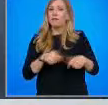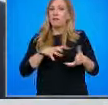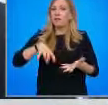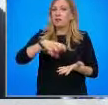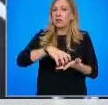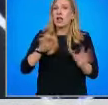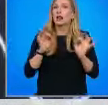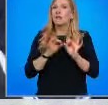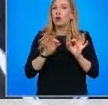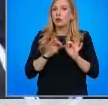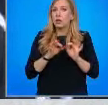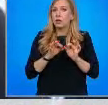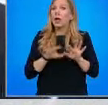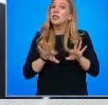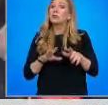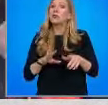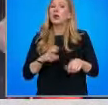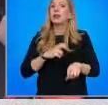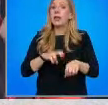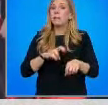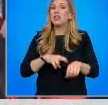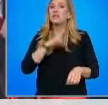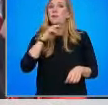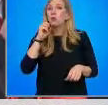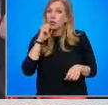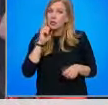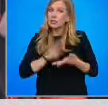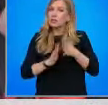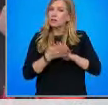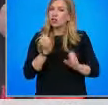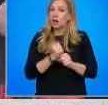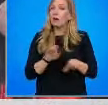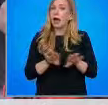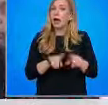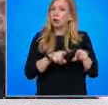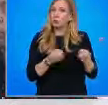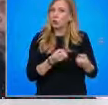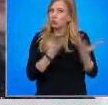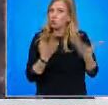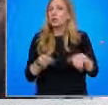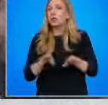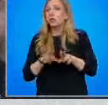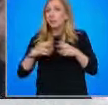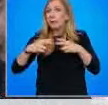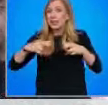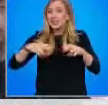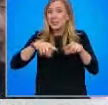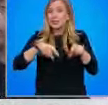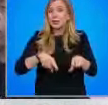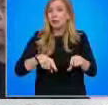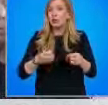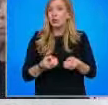Христо Трайков. Според Демерджиев, МВР си е свършило работата както при възникването на инцидента, така и при разследването на трагичната